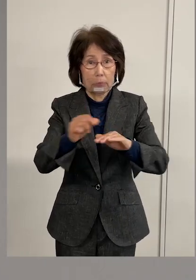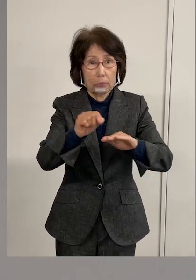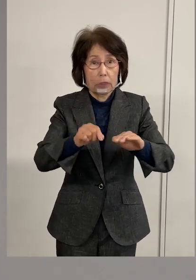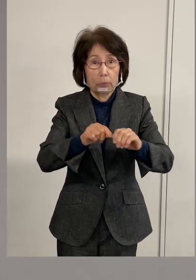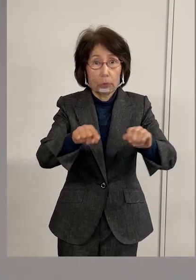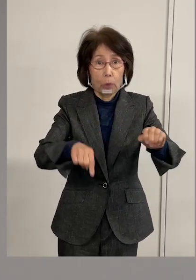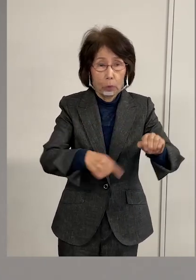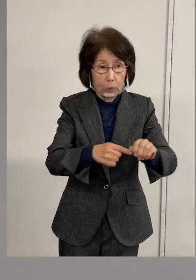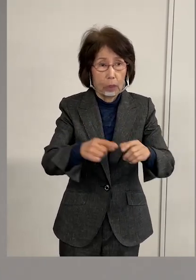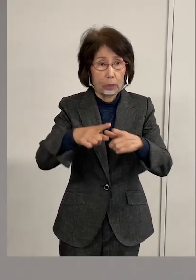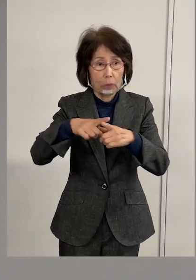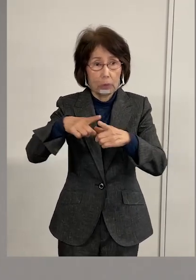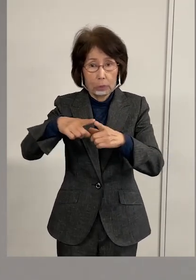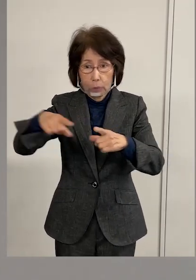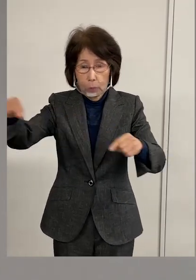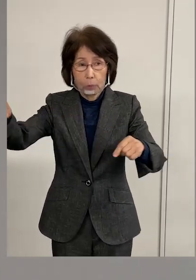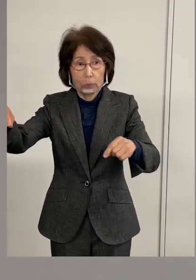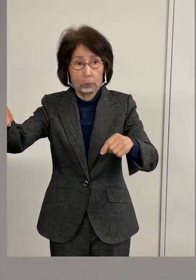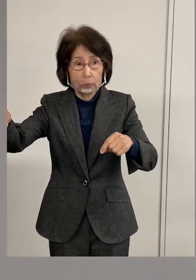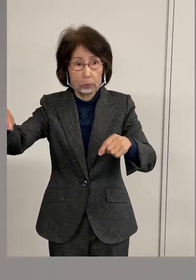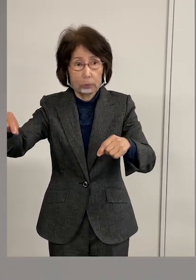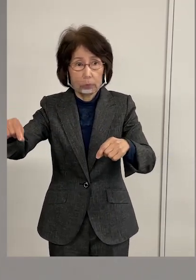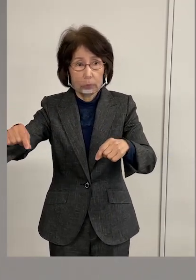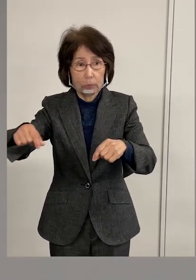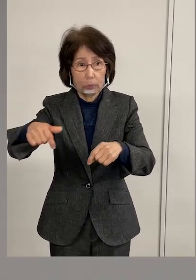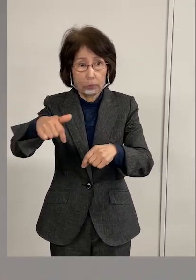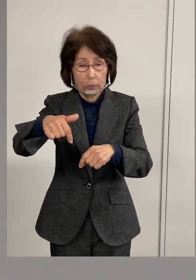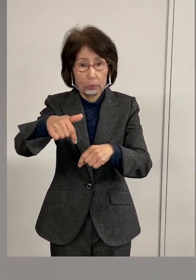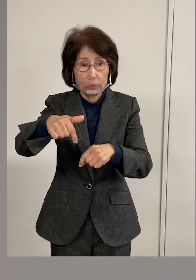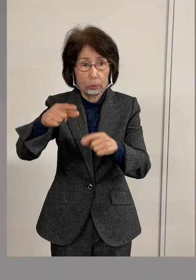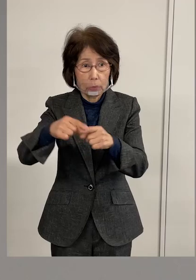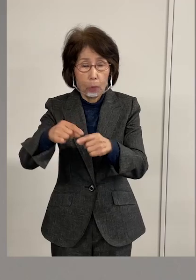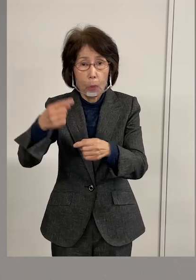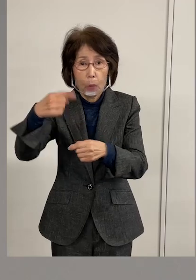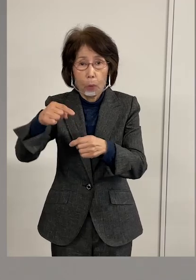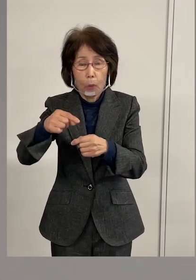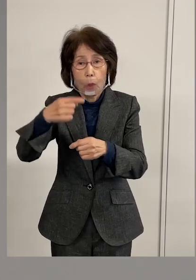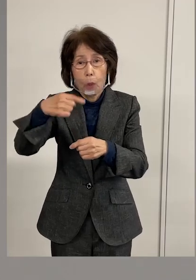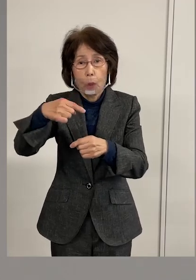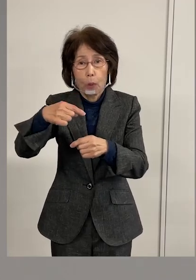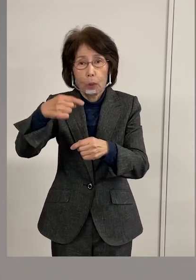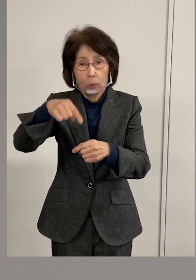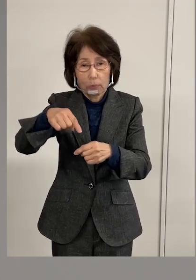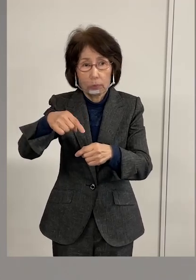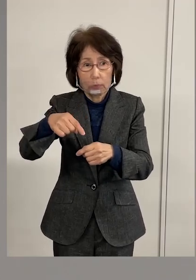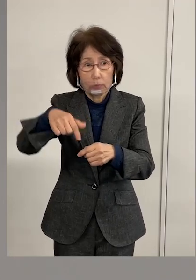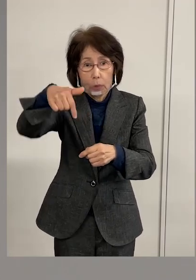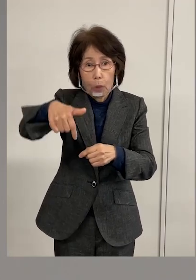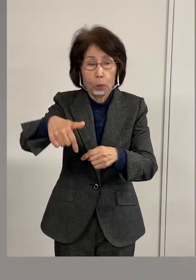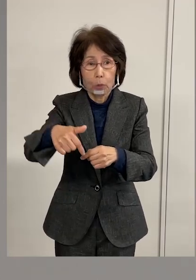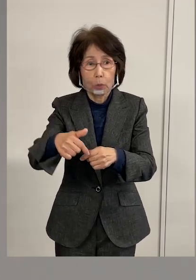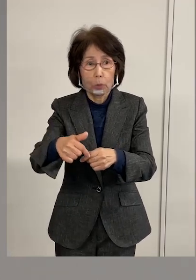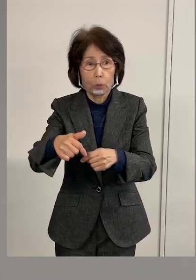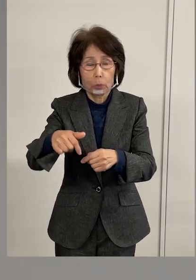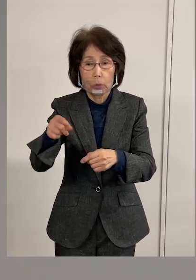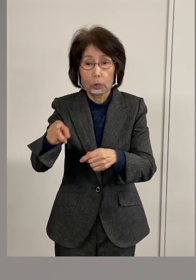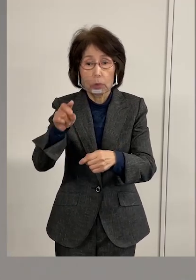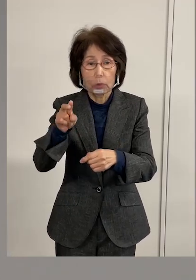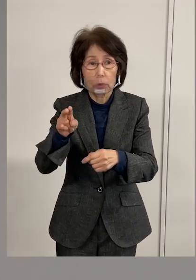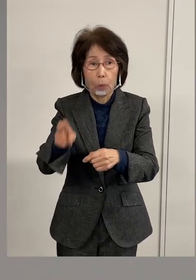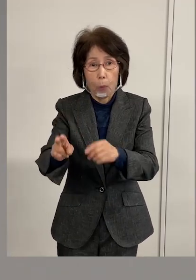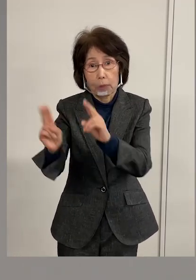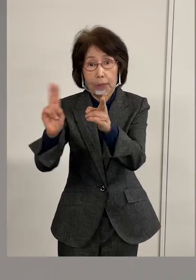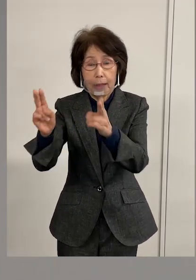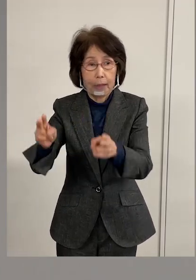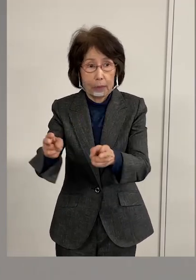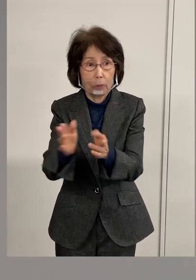再生機構という、不走者の教科書の採択を目指したり、自虐史観からの脱却みたいな、